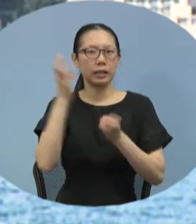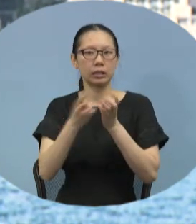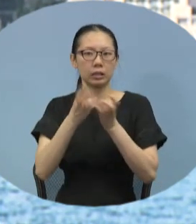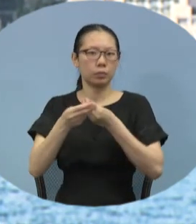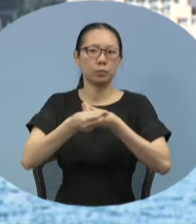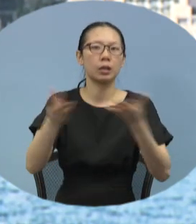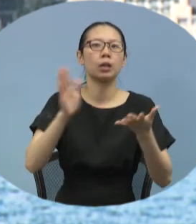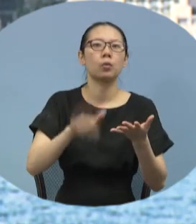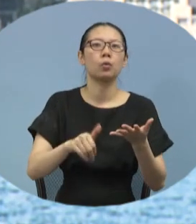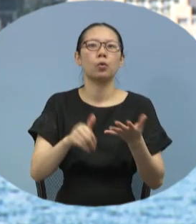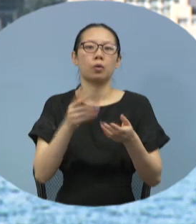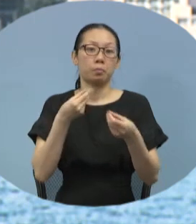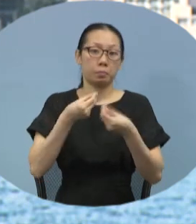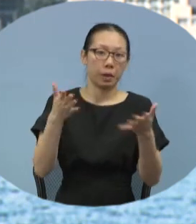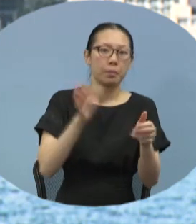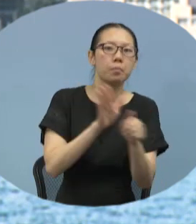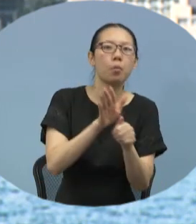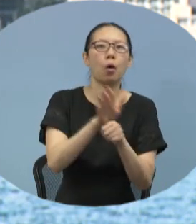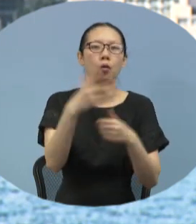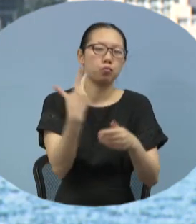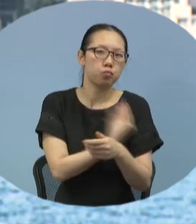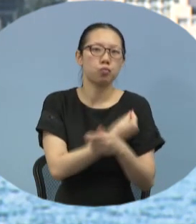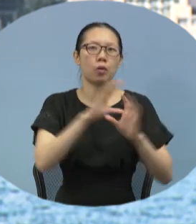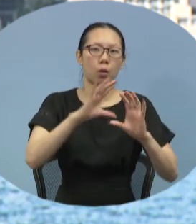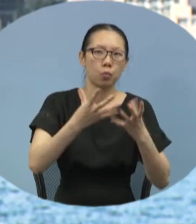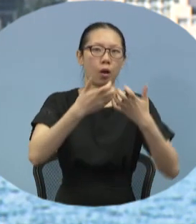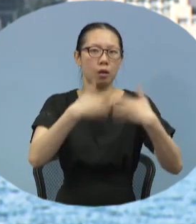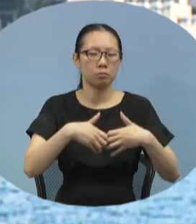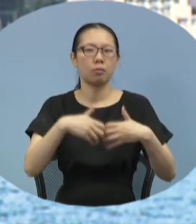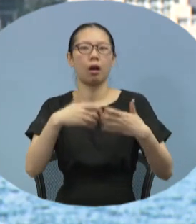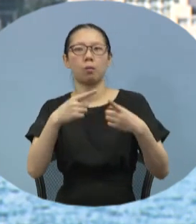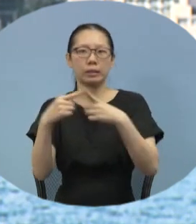多啲資料咧嗰啲幫手注射嘅團體或者人員，同埋俾市